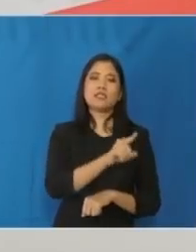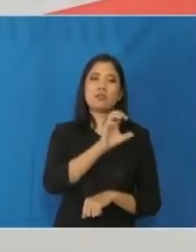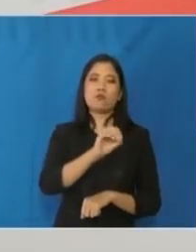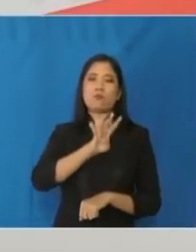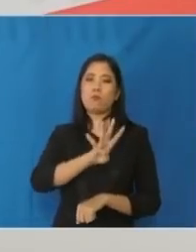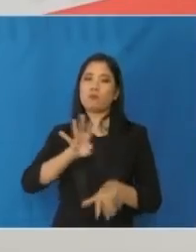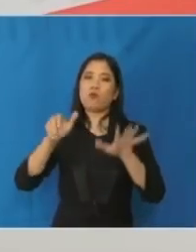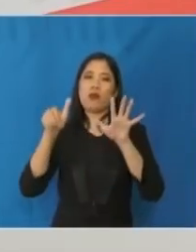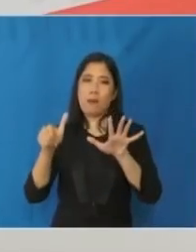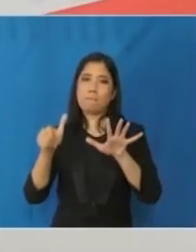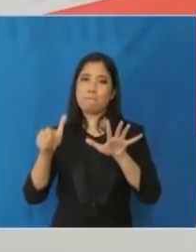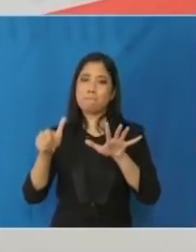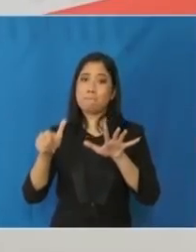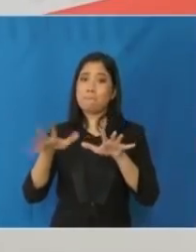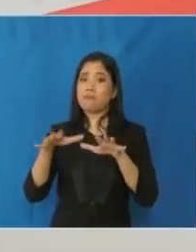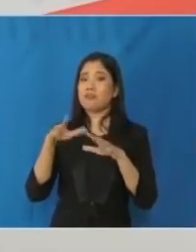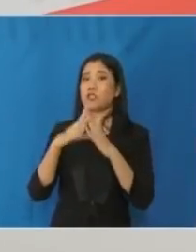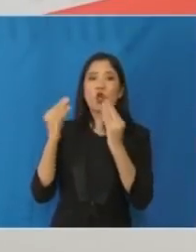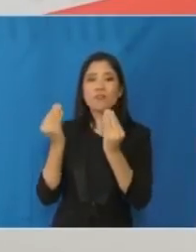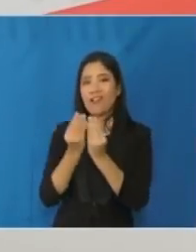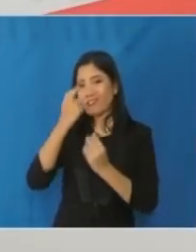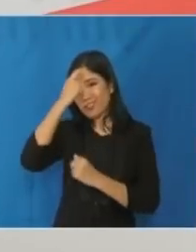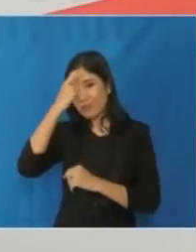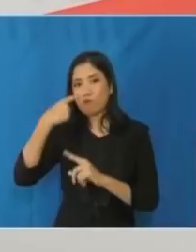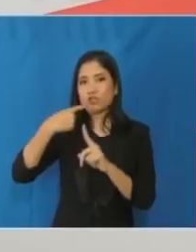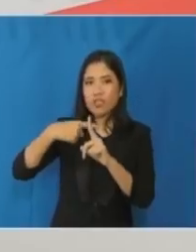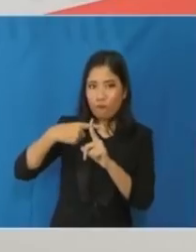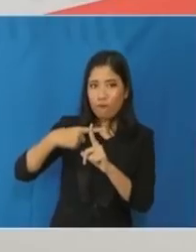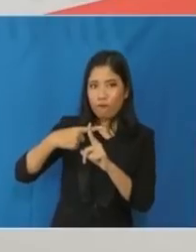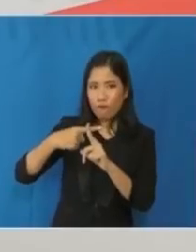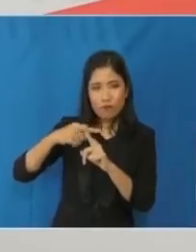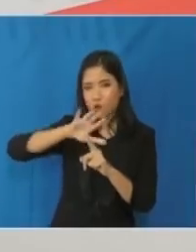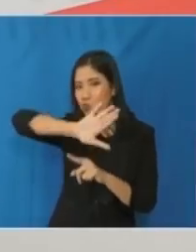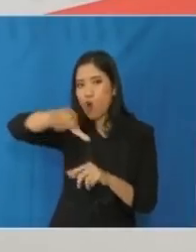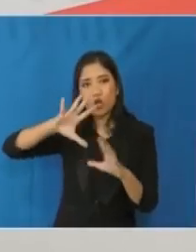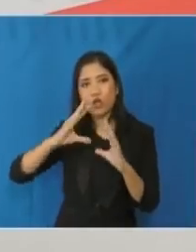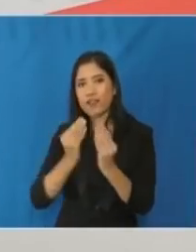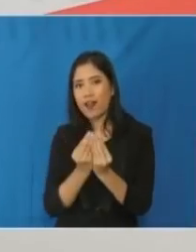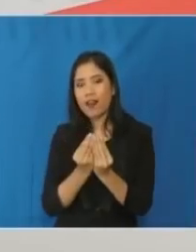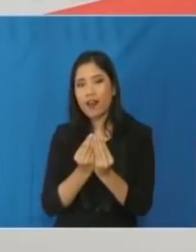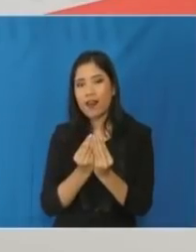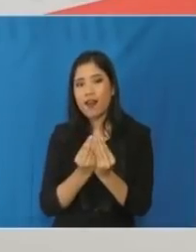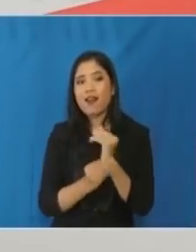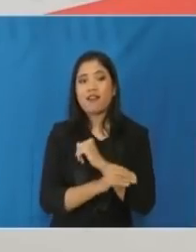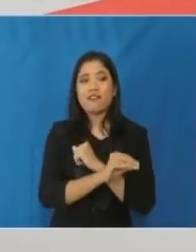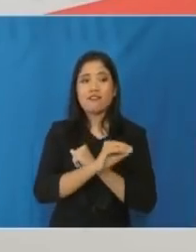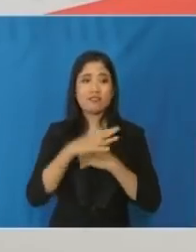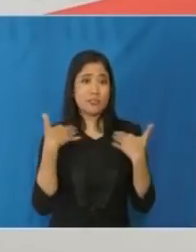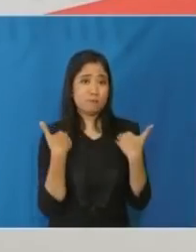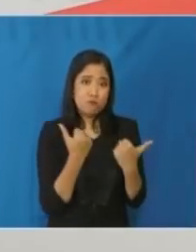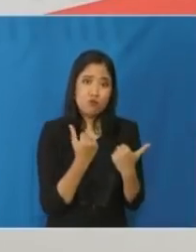kasus positif akumulatif Hai dan kemudian ada 46 yang sembuh